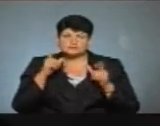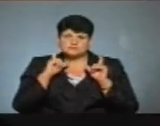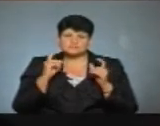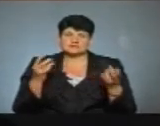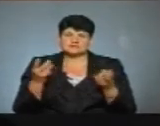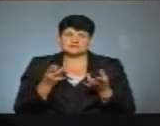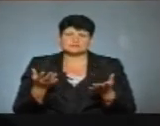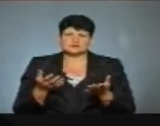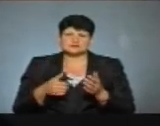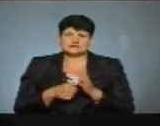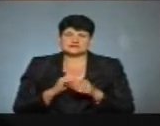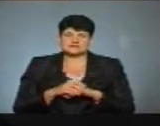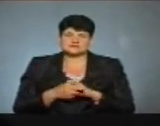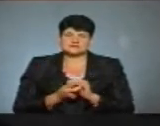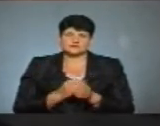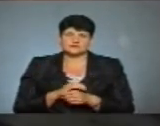треба